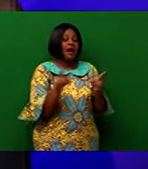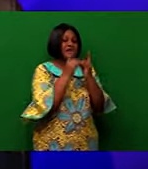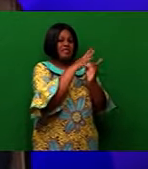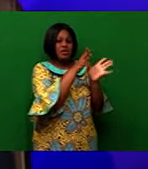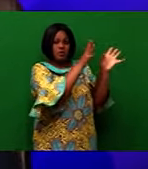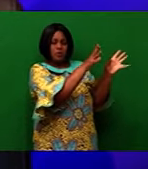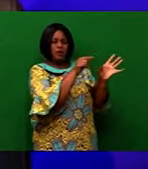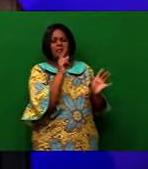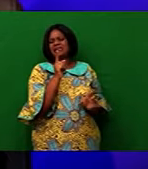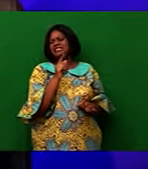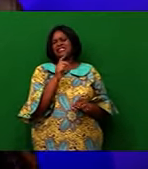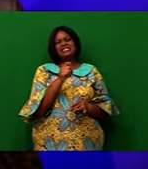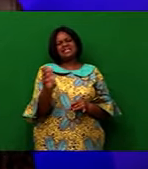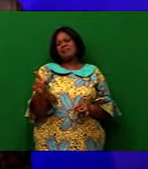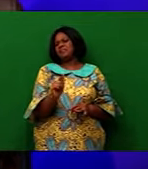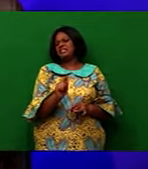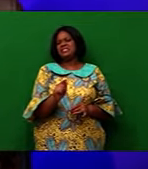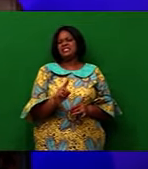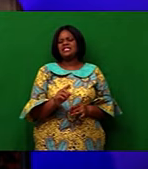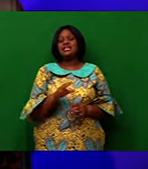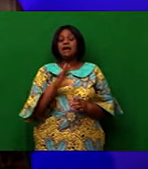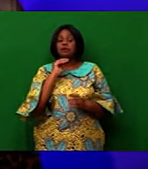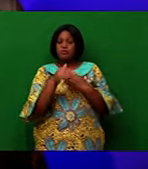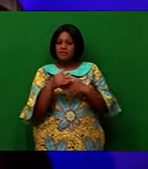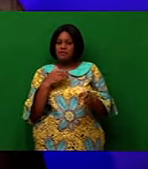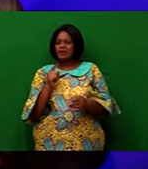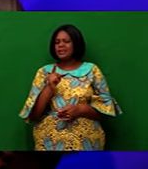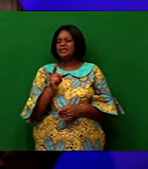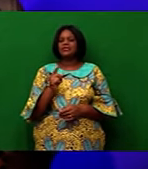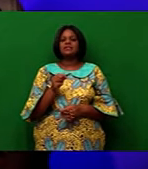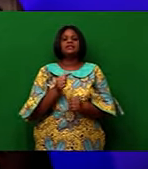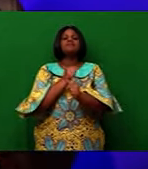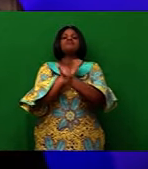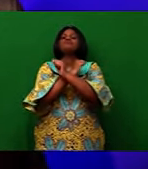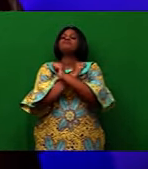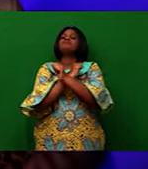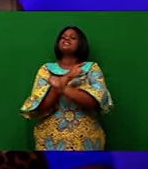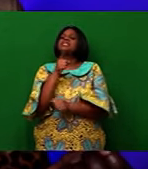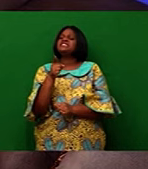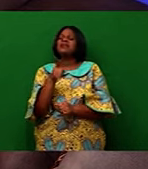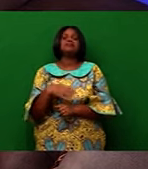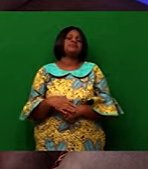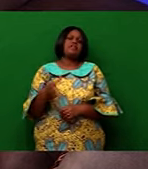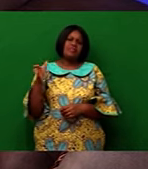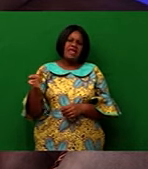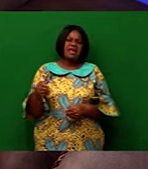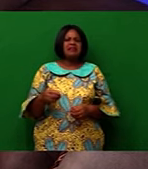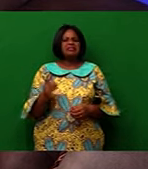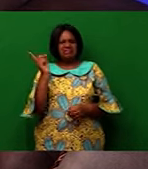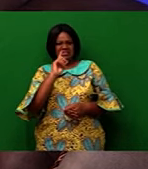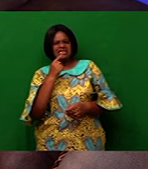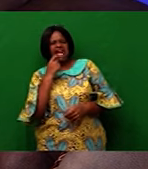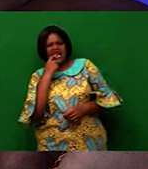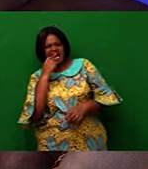ichocho chambotaurwa namai chisamba chino rufu chine urwere chine